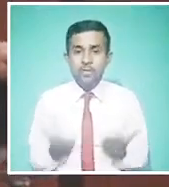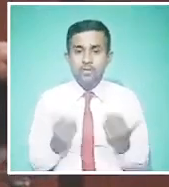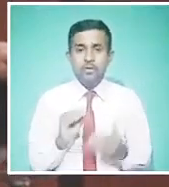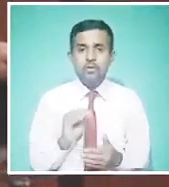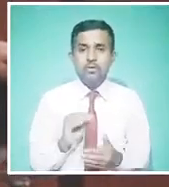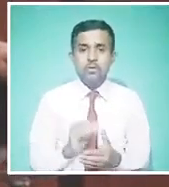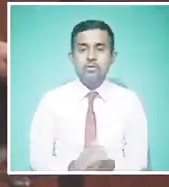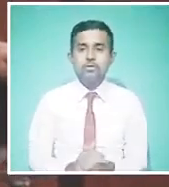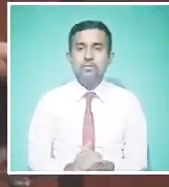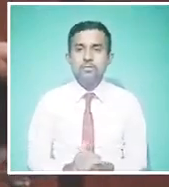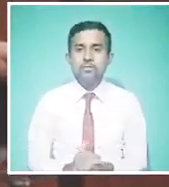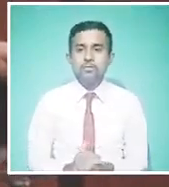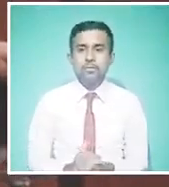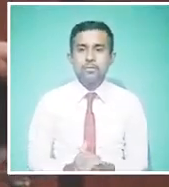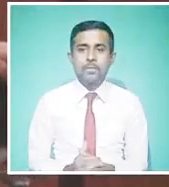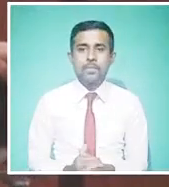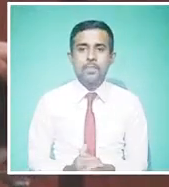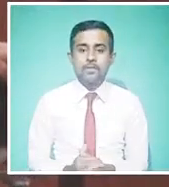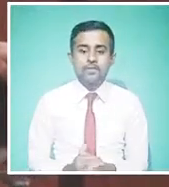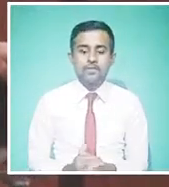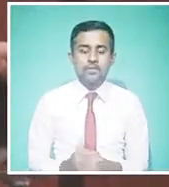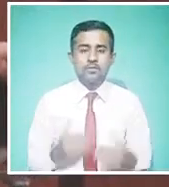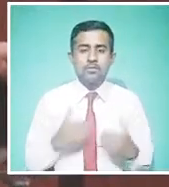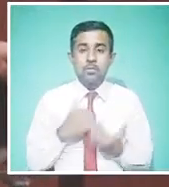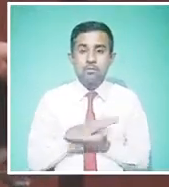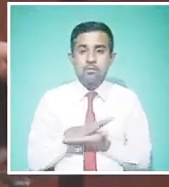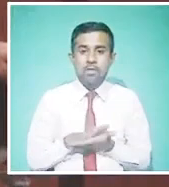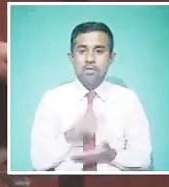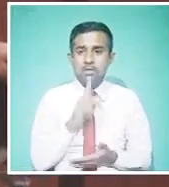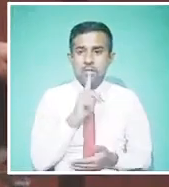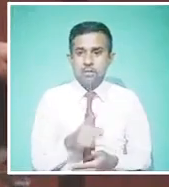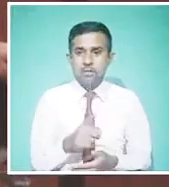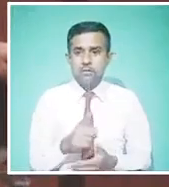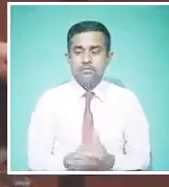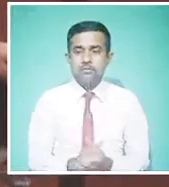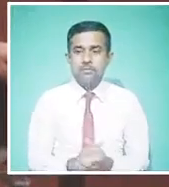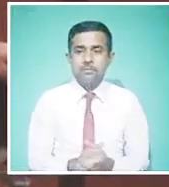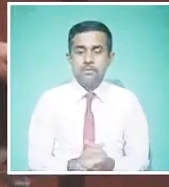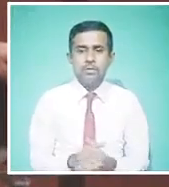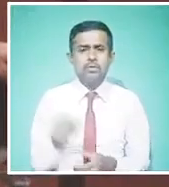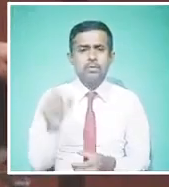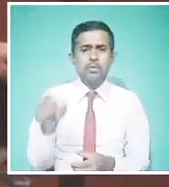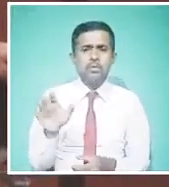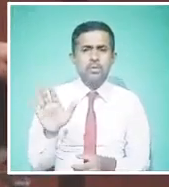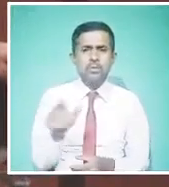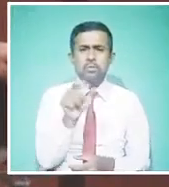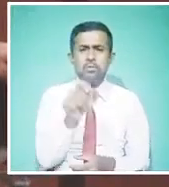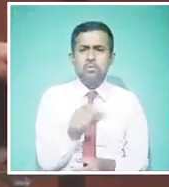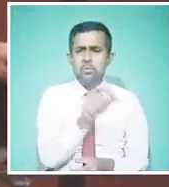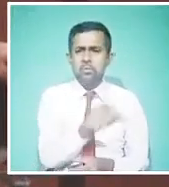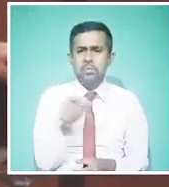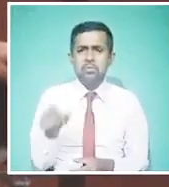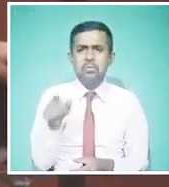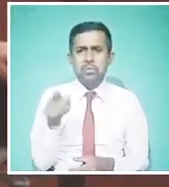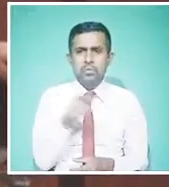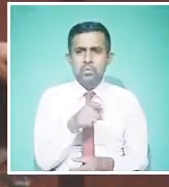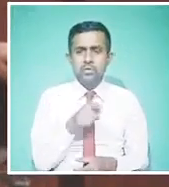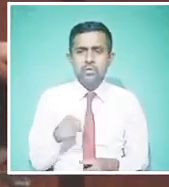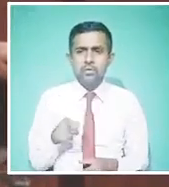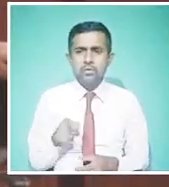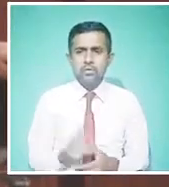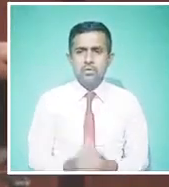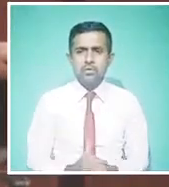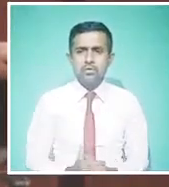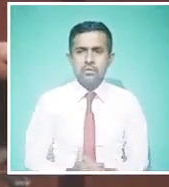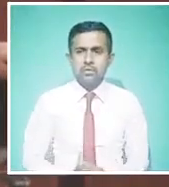என்பது எல்லைகள் எல்லாம் தங்களுடைய விருப்பத்திற்கு ஏற்றுமாறி, மீண்டும் சொல்கிறேன், உடனடியாக அவை நிறுத்தப்பட